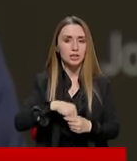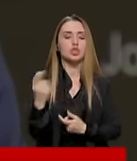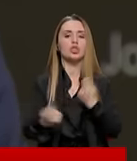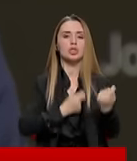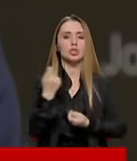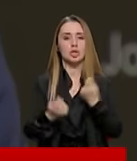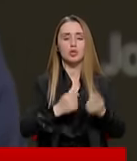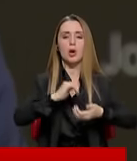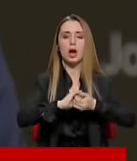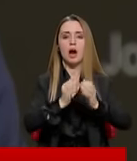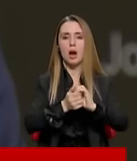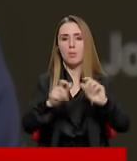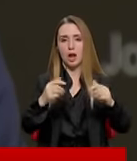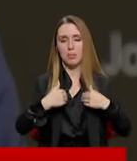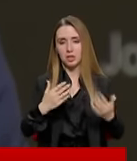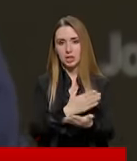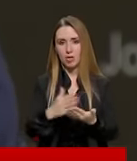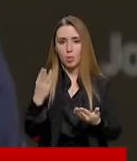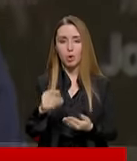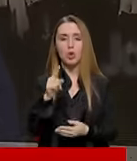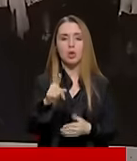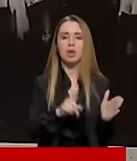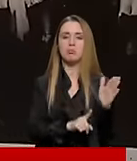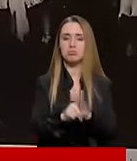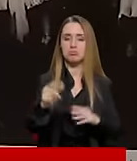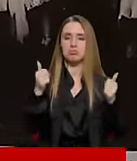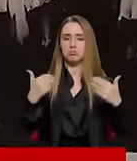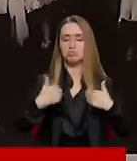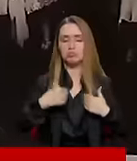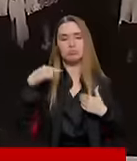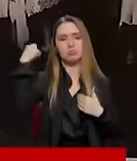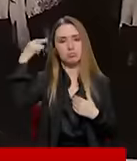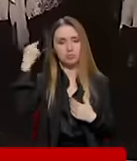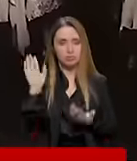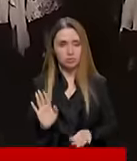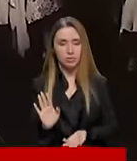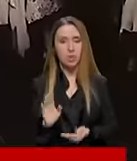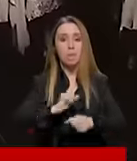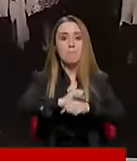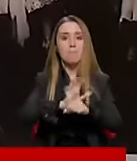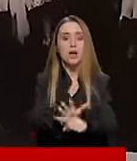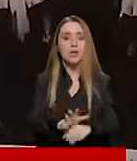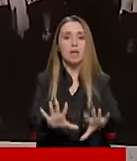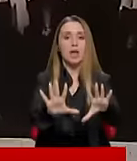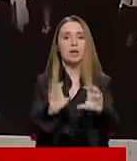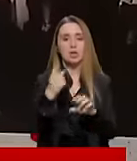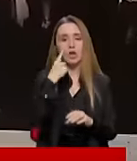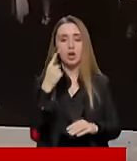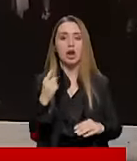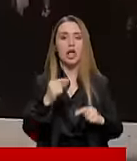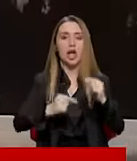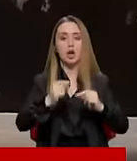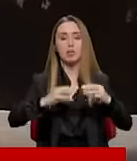çalışmalarımız kampanyalarımız devam etti onu da başarıyla yaptığımızı düşünüyorum pandem minin etkisiyle artan